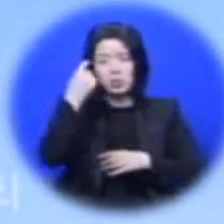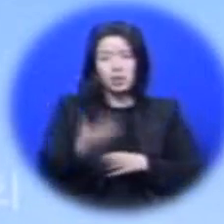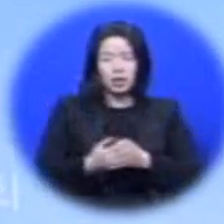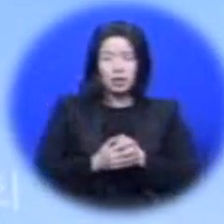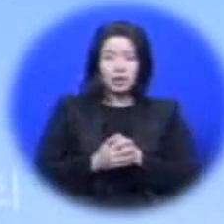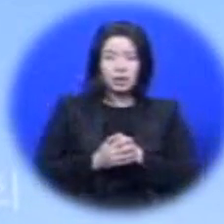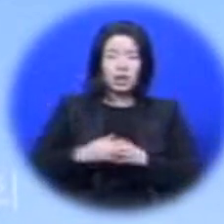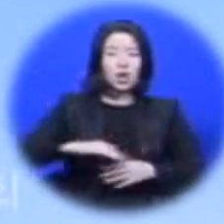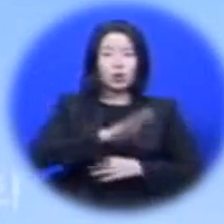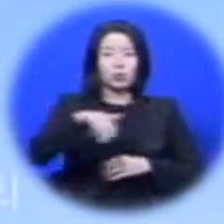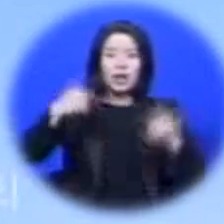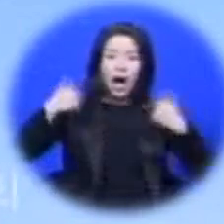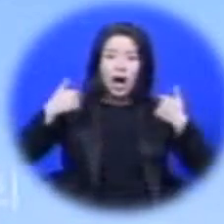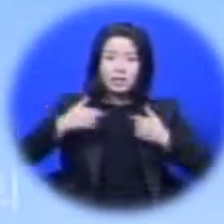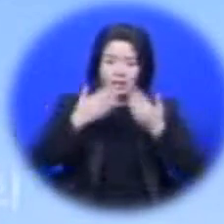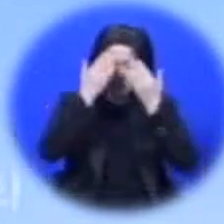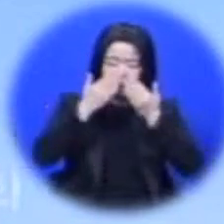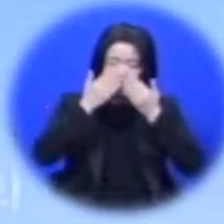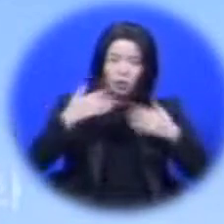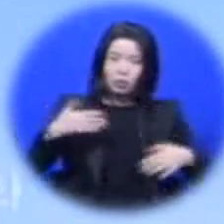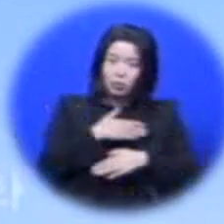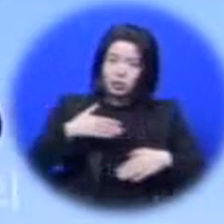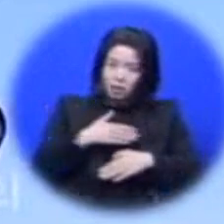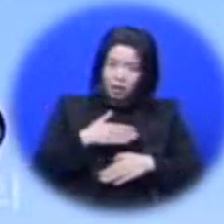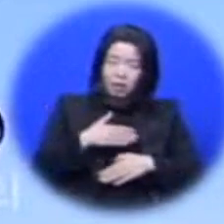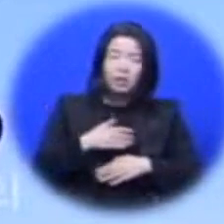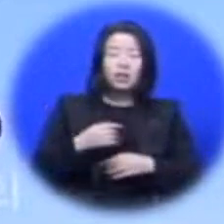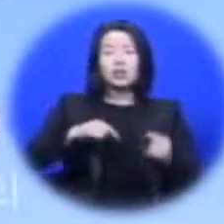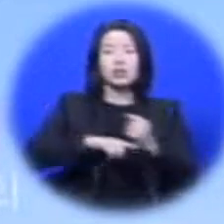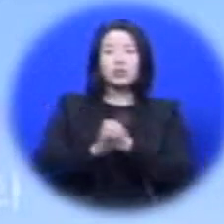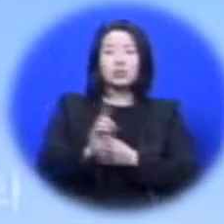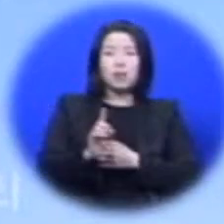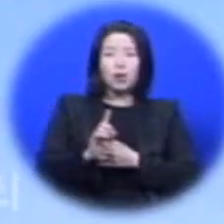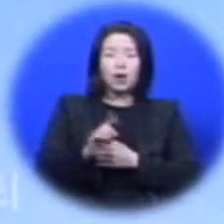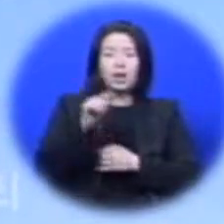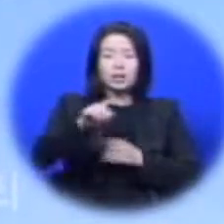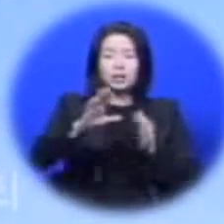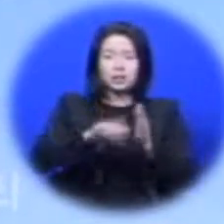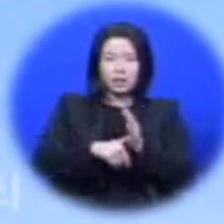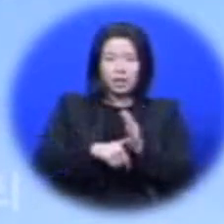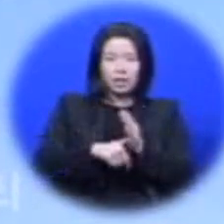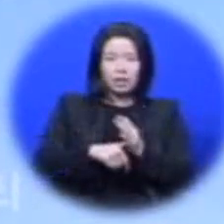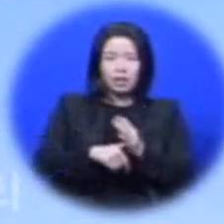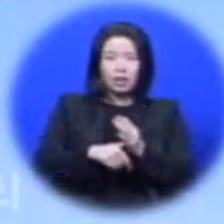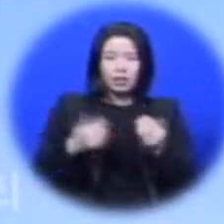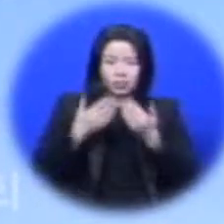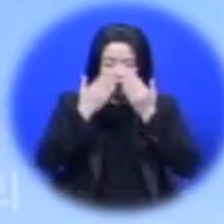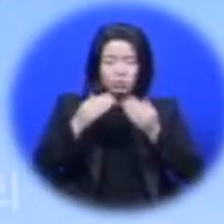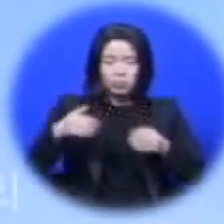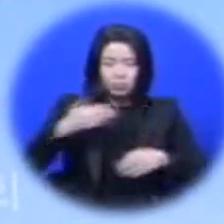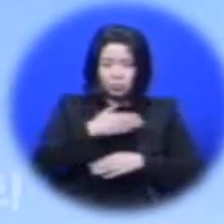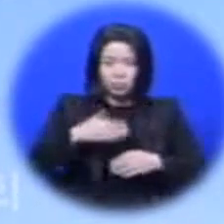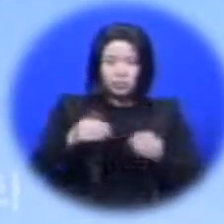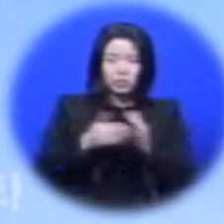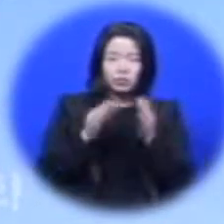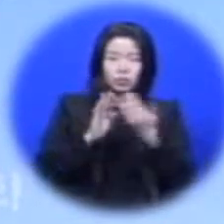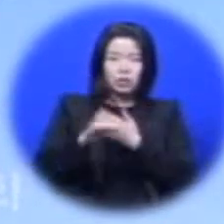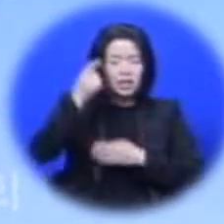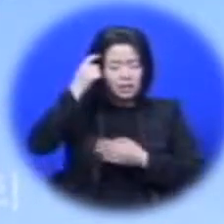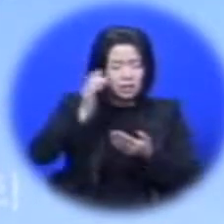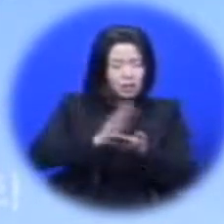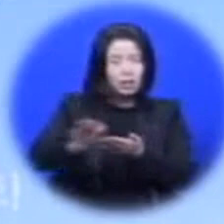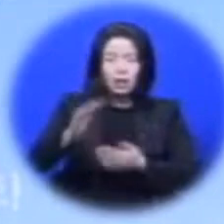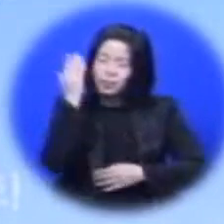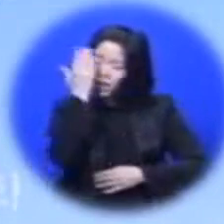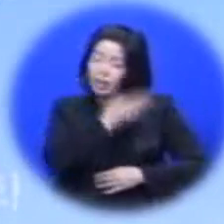우리가 늘 세수하고 샤워하고 그때 여러분들이 시원함을 느끼죠? 상쾌함을